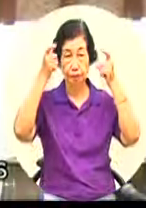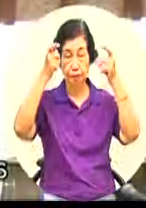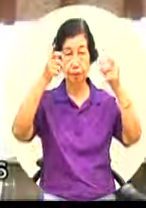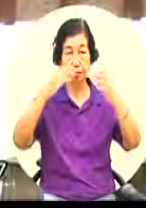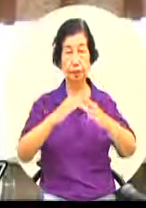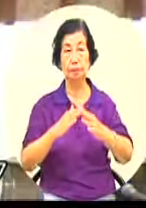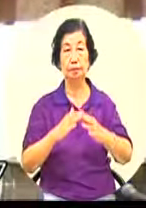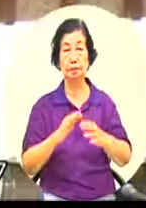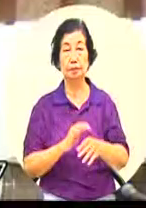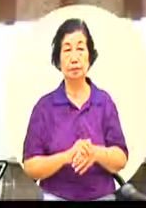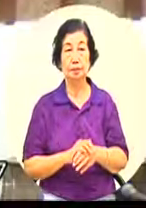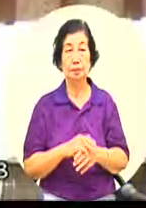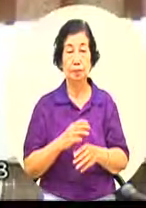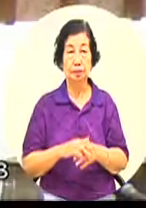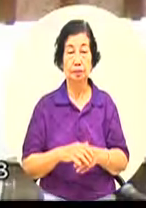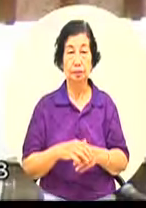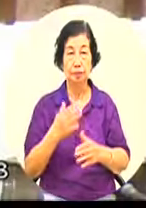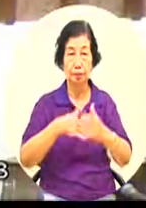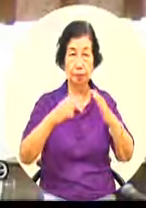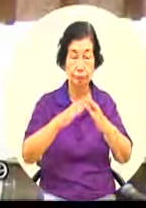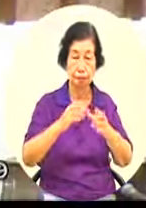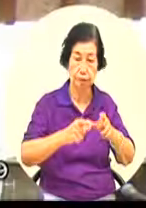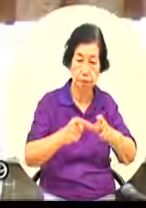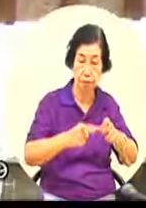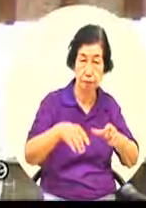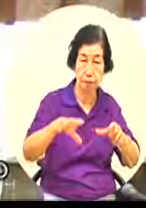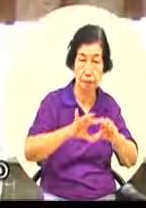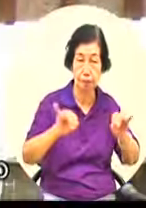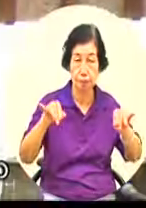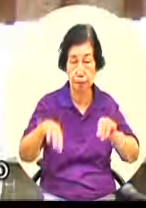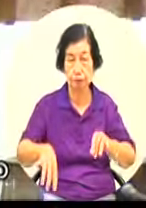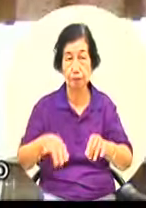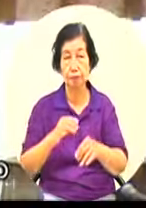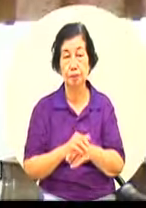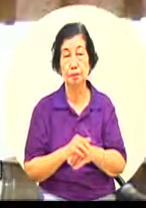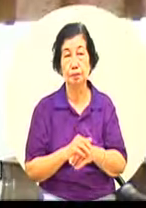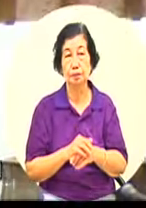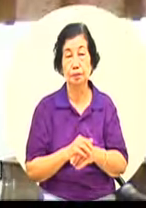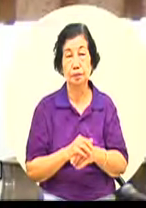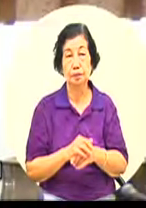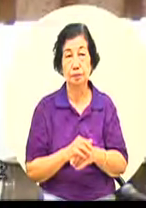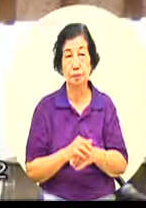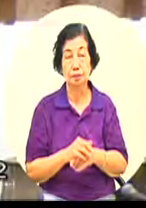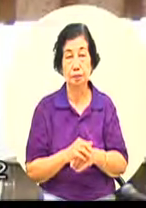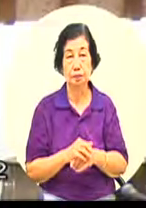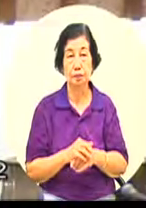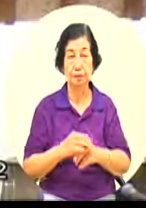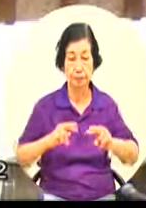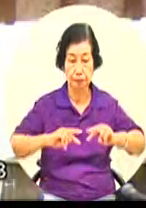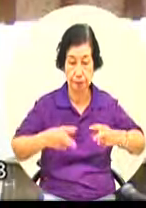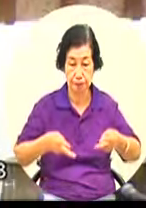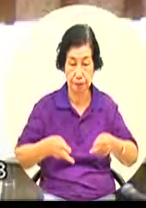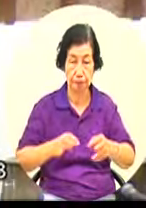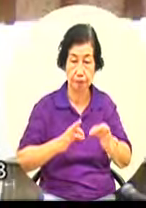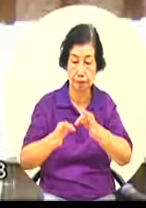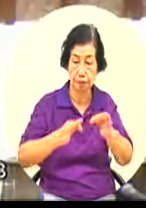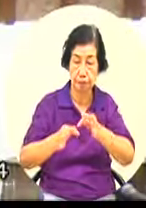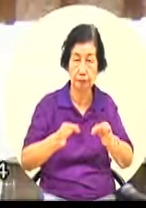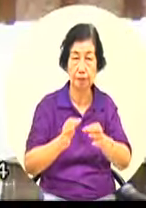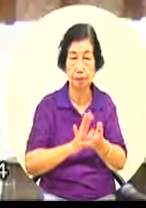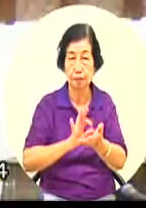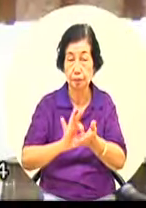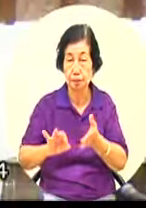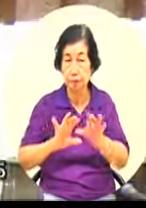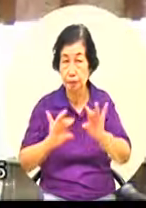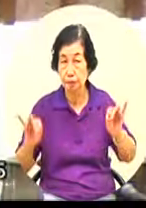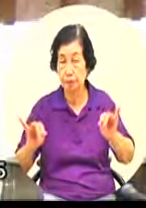一些校园用地变更成为 商业用地的时候，那么我们